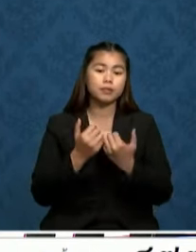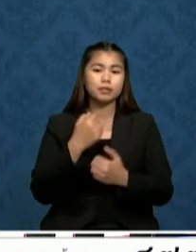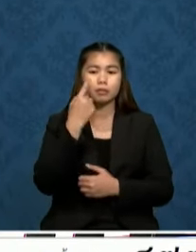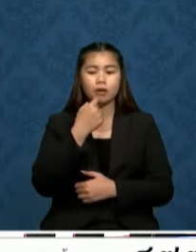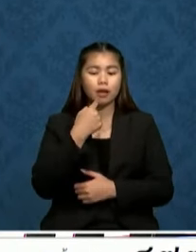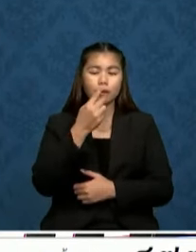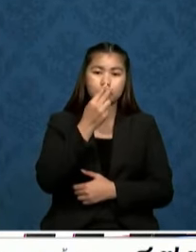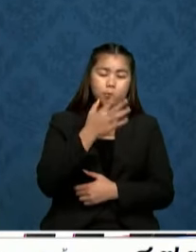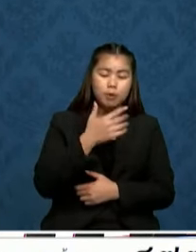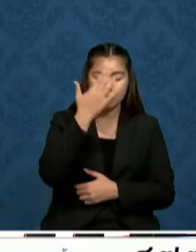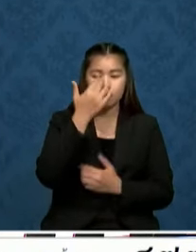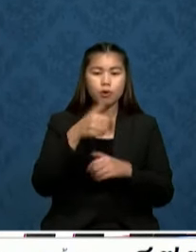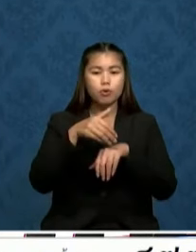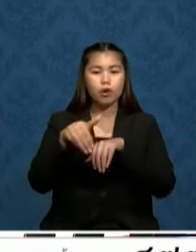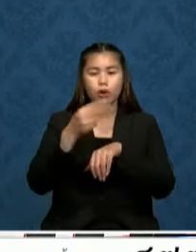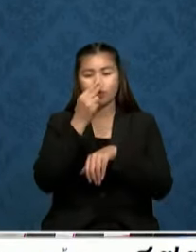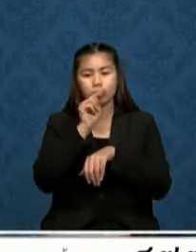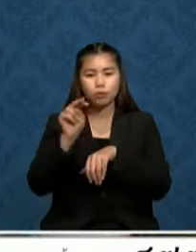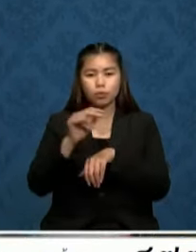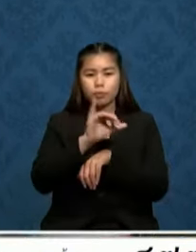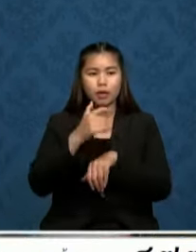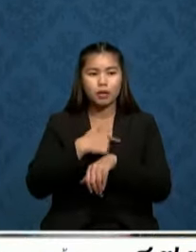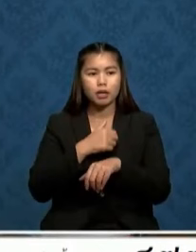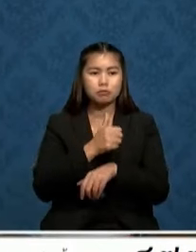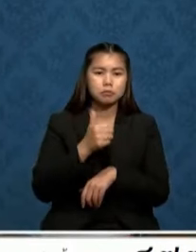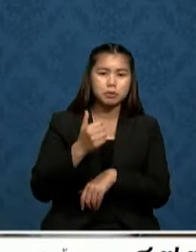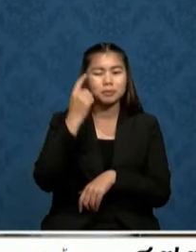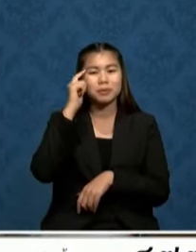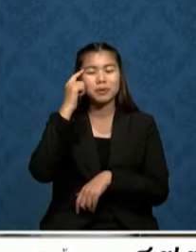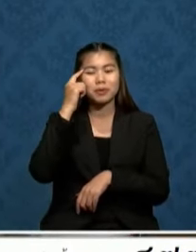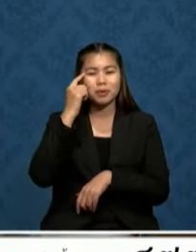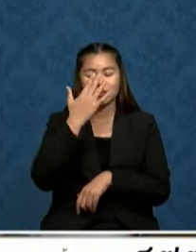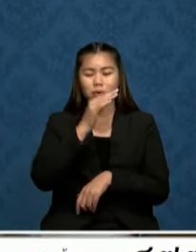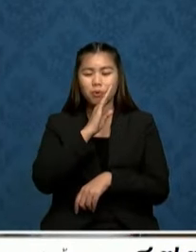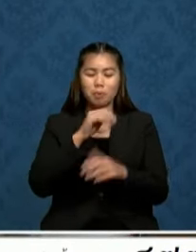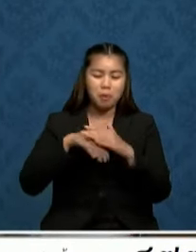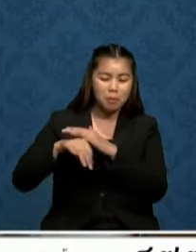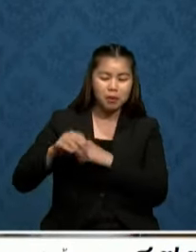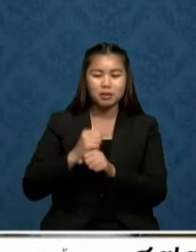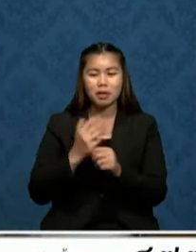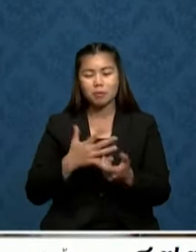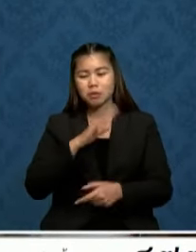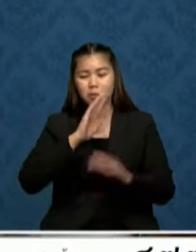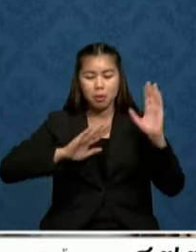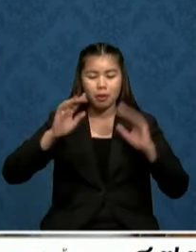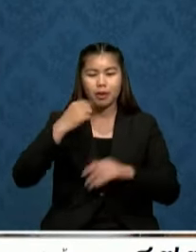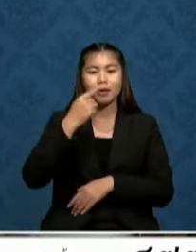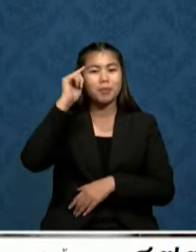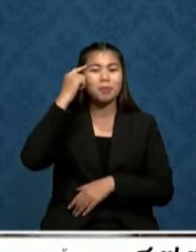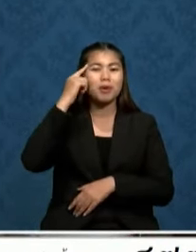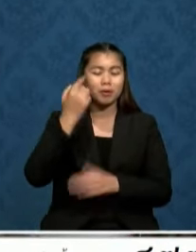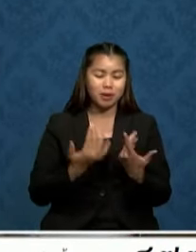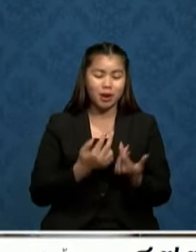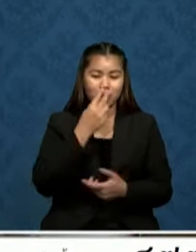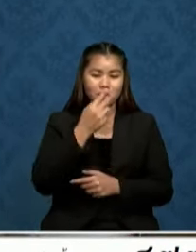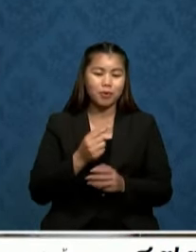ใครดูแล้เขาไปดข้นอกกอยู่แล้ฮะไม่รู้วจะลอนหรร่งเหอนกัผมกไมรู้ว่าถาเกิดรวงขนมา ผมจะบวดใครกนกไม่ออกจิๆเอาไปวากลมามา